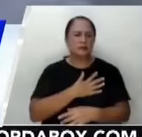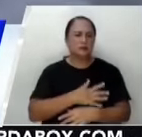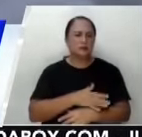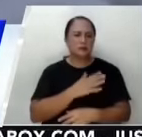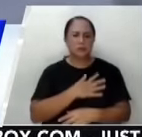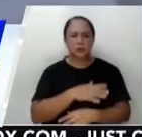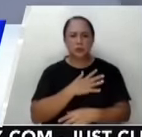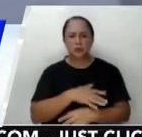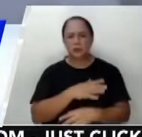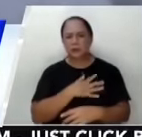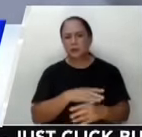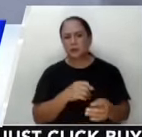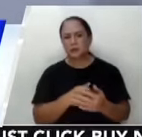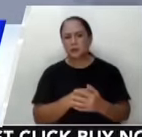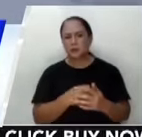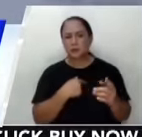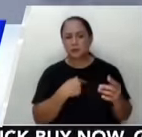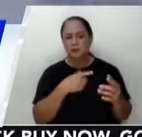ng pinakabunso ko.